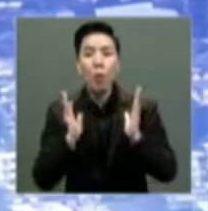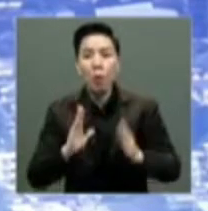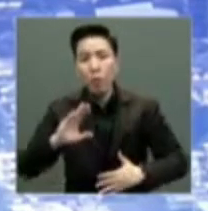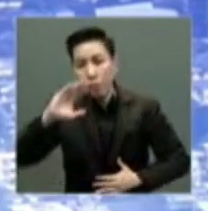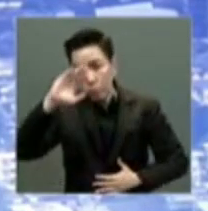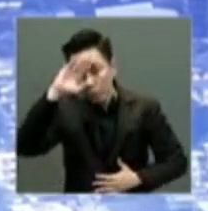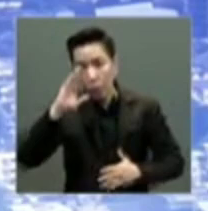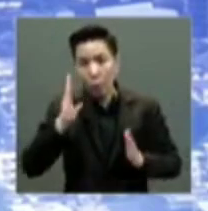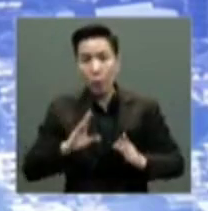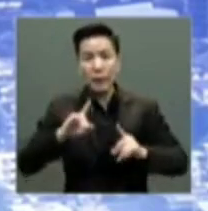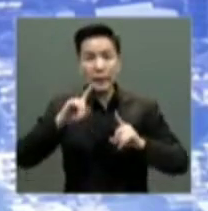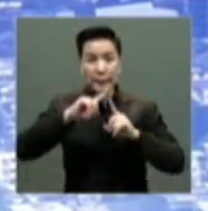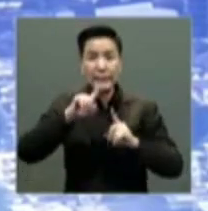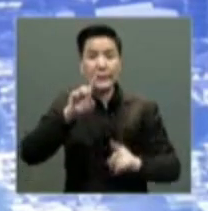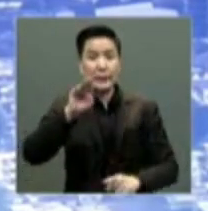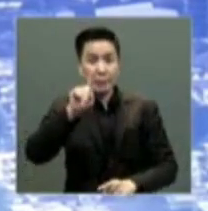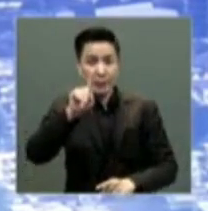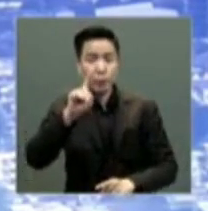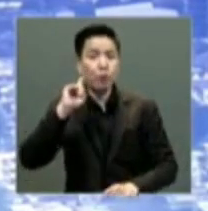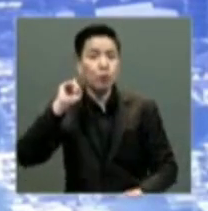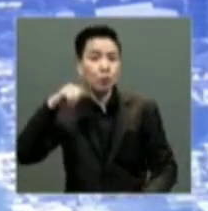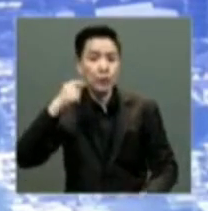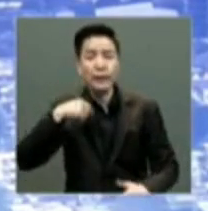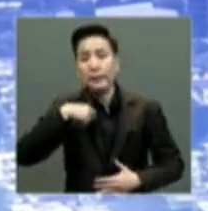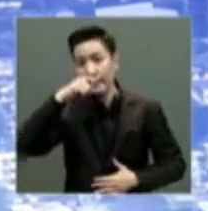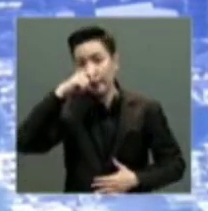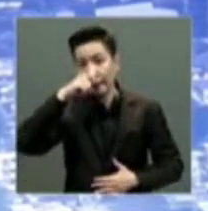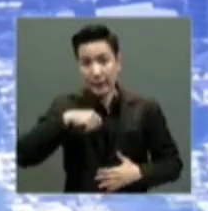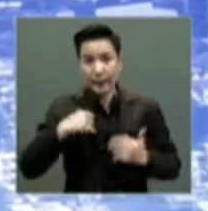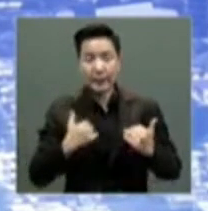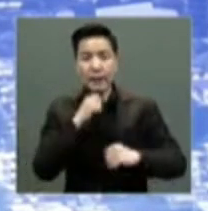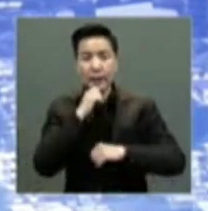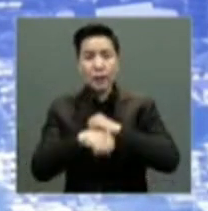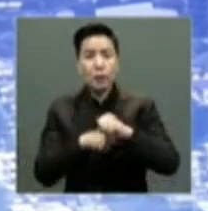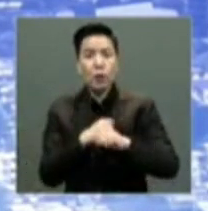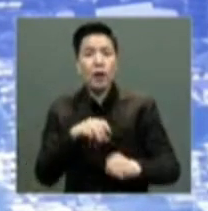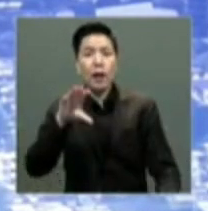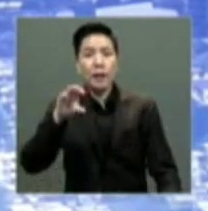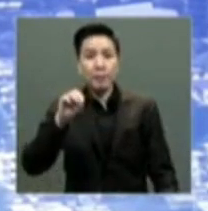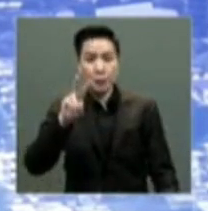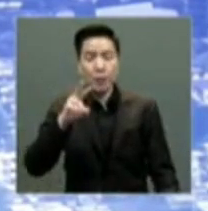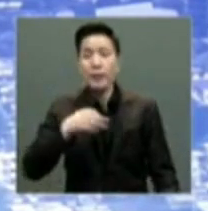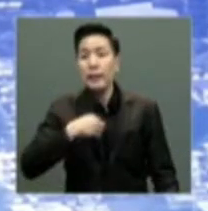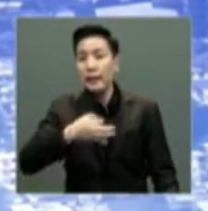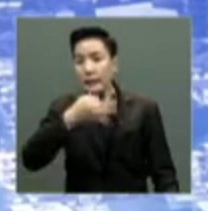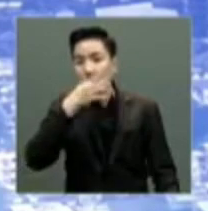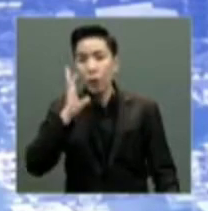รายที่เพิ่มขึ้นนะครับเมื่อวานนี้คงได้เห็นข่าวกันออกไปบ้างแล้วนะครับขอให้ลงในรายละเอียดนะครับเป็นทางการจากทางการแถลงข่าวของเรานะครับก็คือเพราะว่าผู้ป่วยรายที่41เนี่ยนะครับเป็นผู้ป่วยหญิงชาวไทยนะครับอายุ52